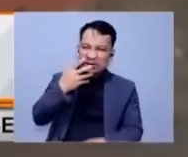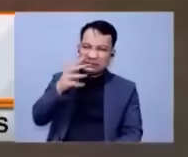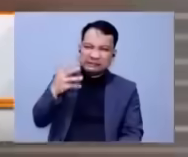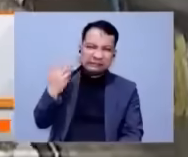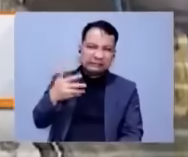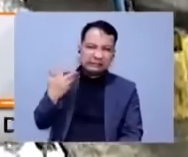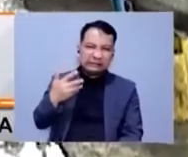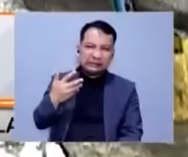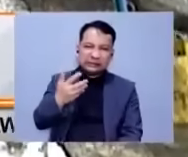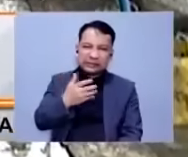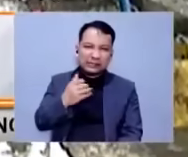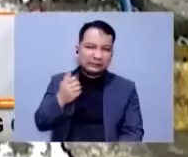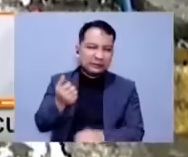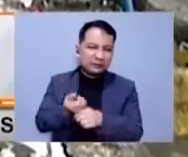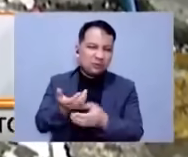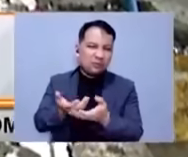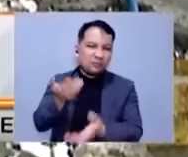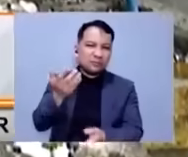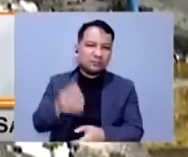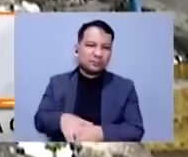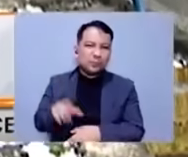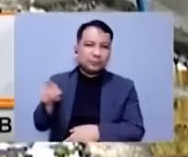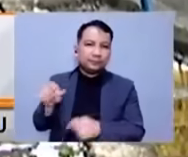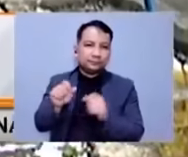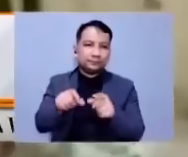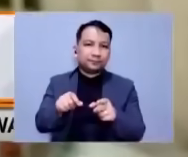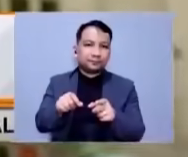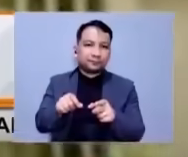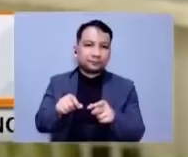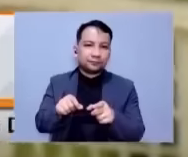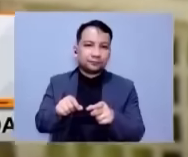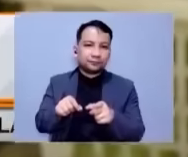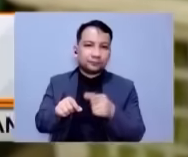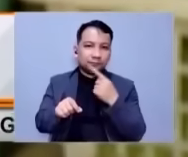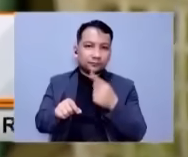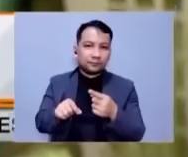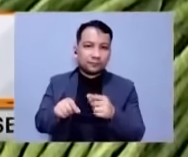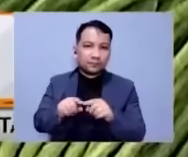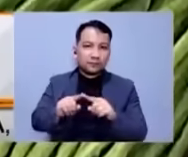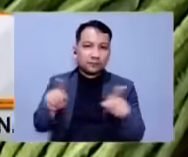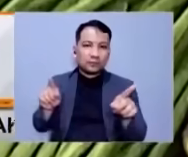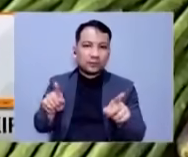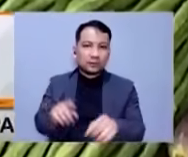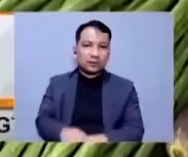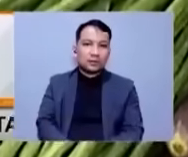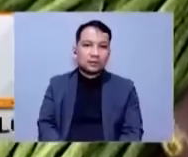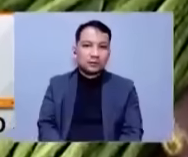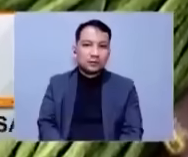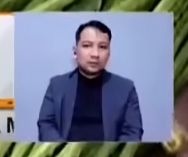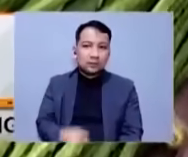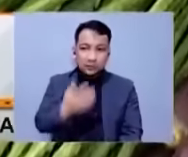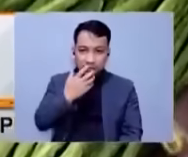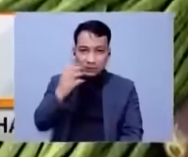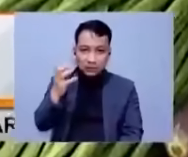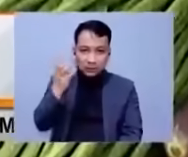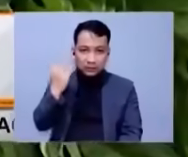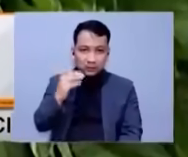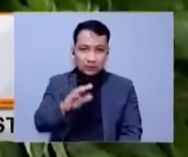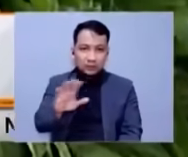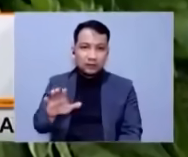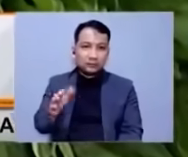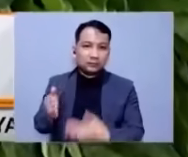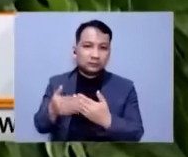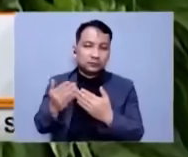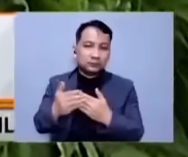Sobra. Ang tindero naman ang gulay na si Rolando, iba ang problema. Sa init kasi ng panahon, mabilis daw